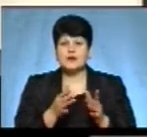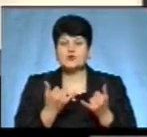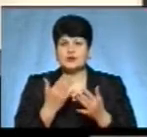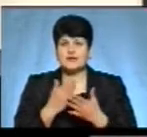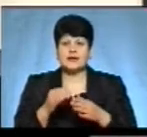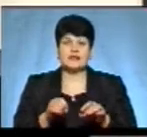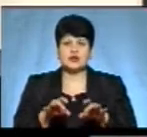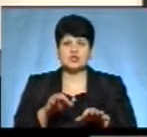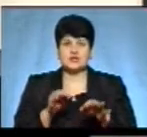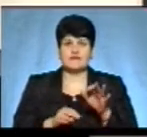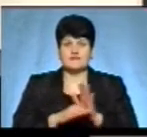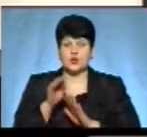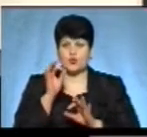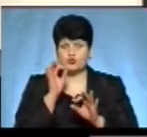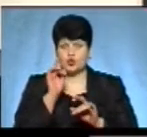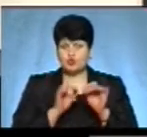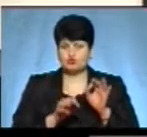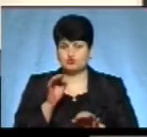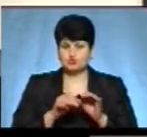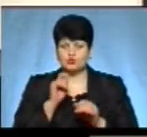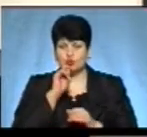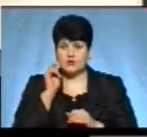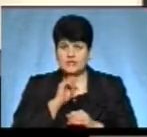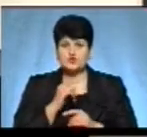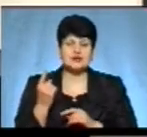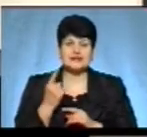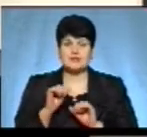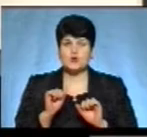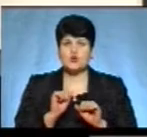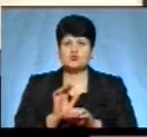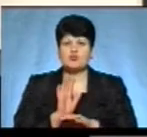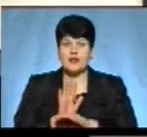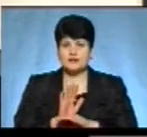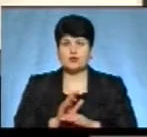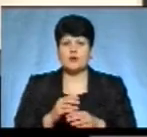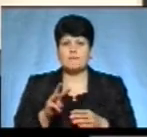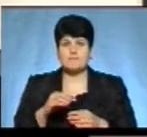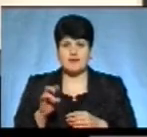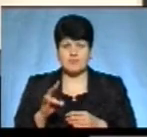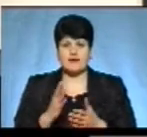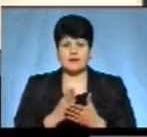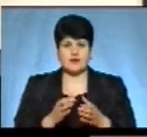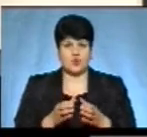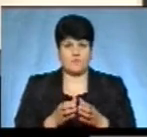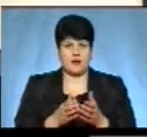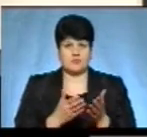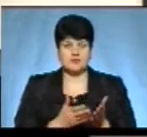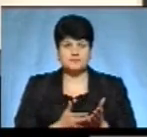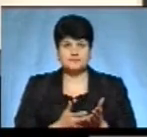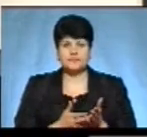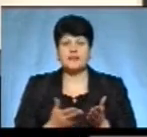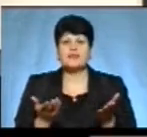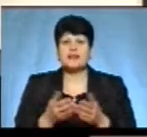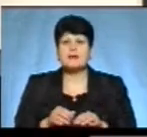України щодо того, що єдиним розпорядником майна громади є сама громада. Тобто, яке